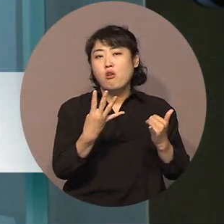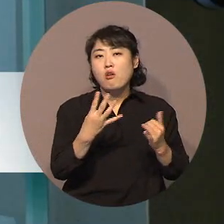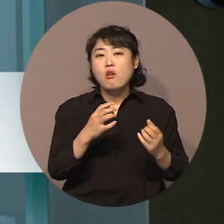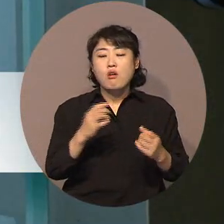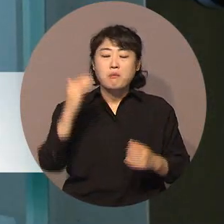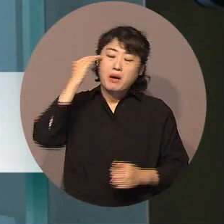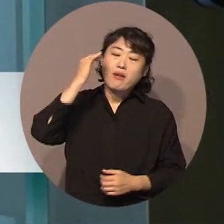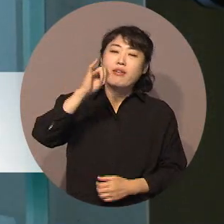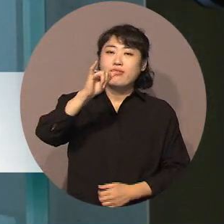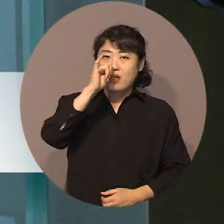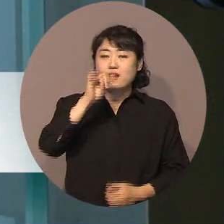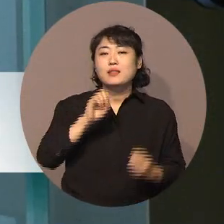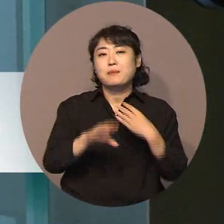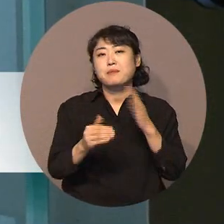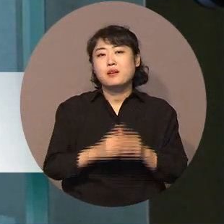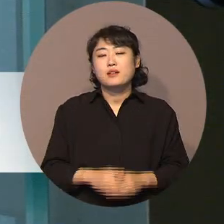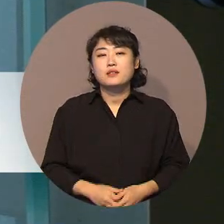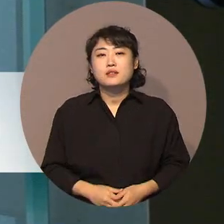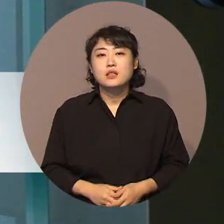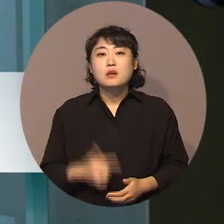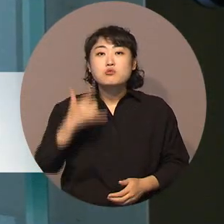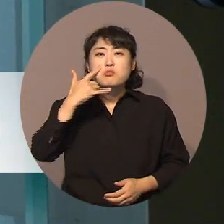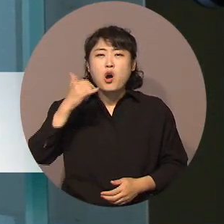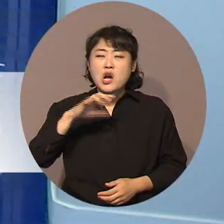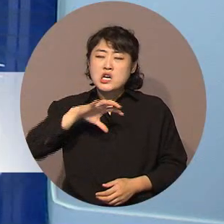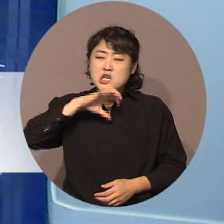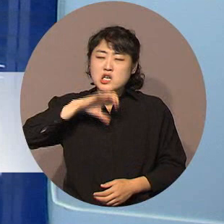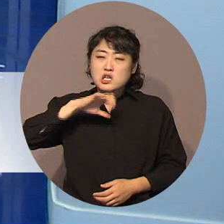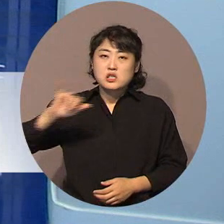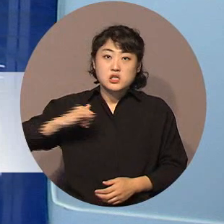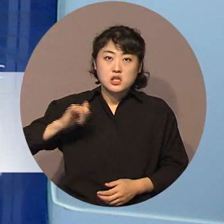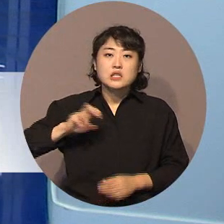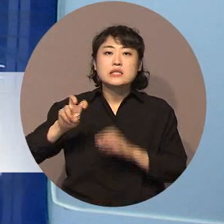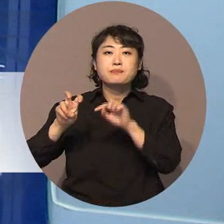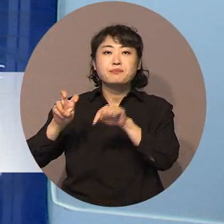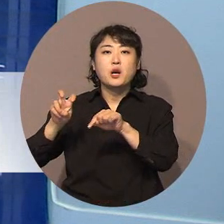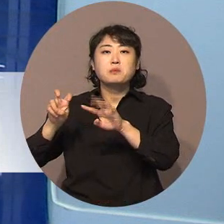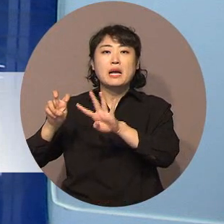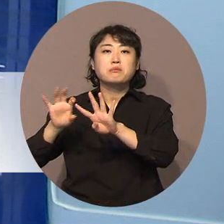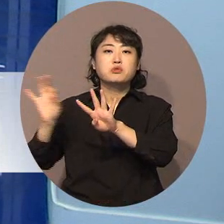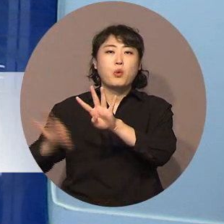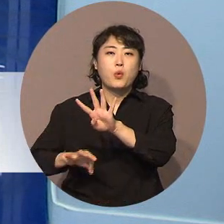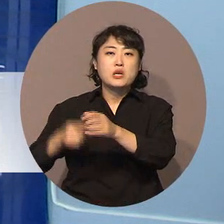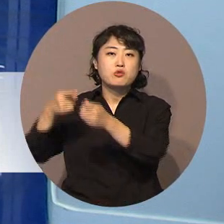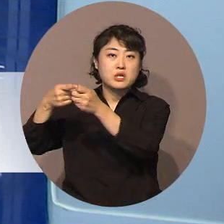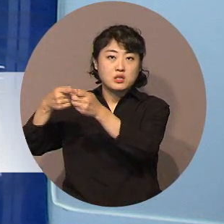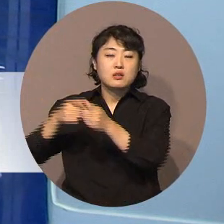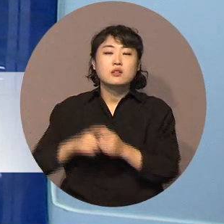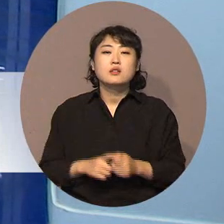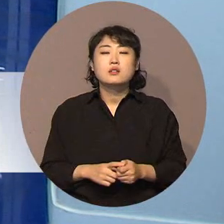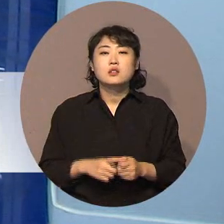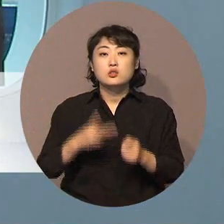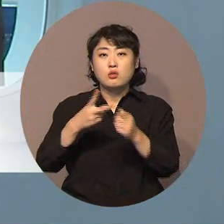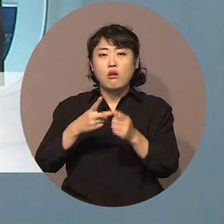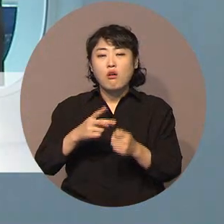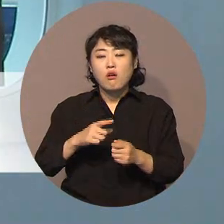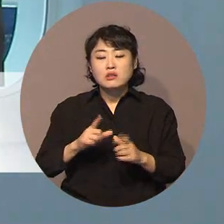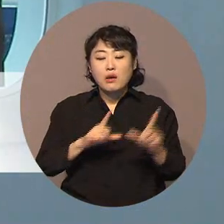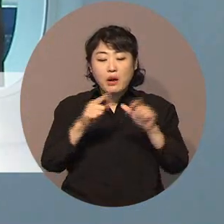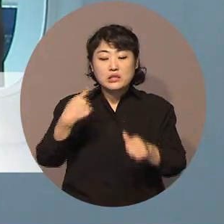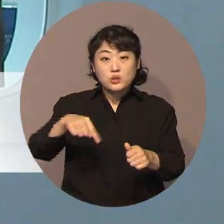나타났습니다 유형별로는 학부모의 악성 민원이 20.4%로 가장 많았고 정당한